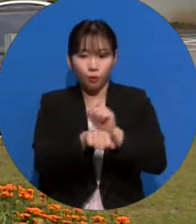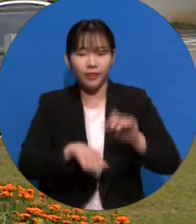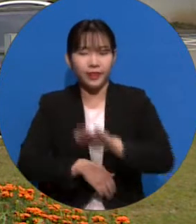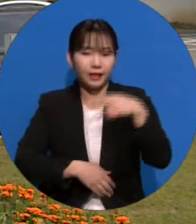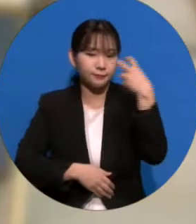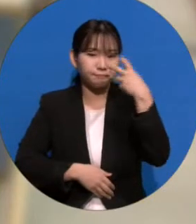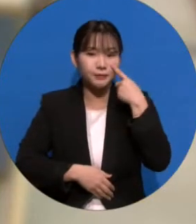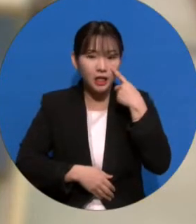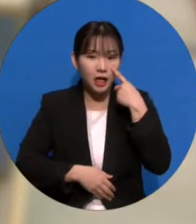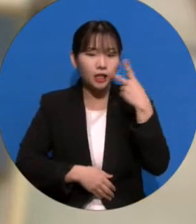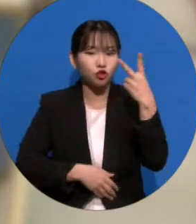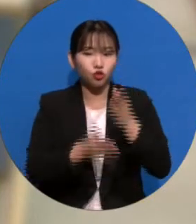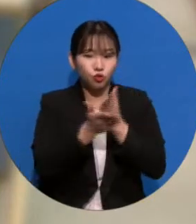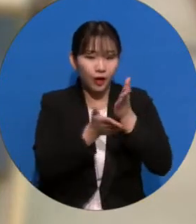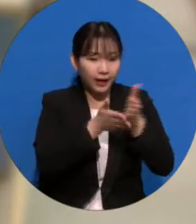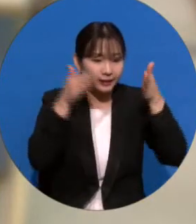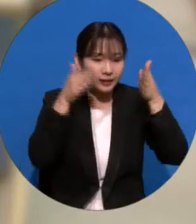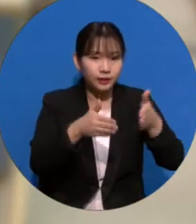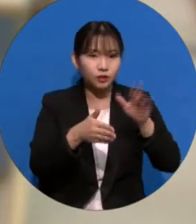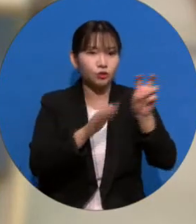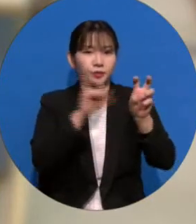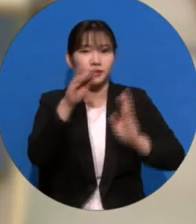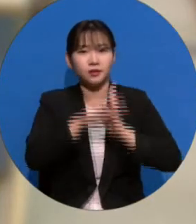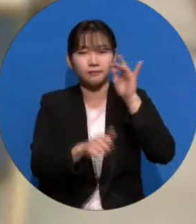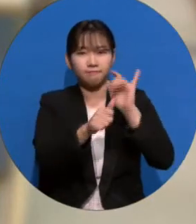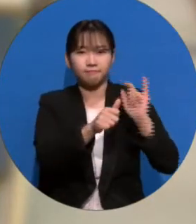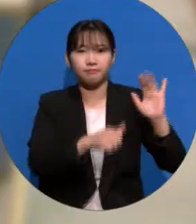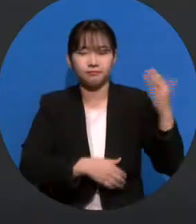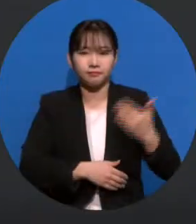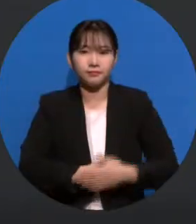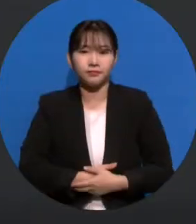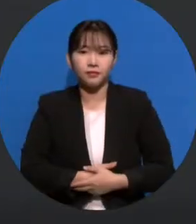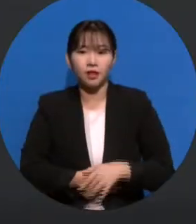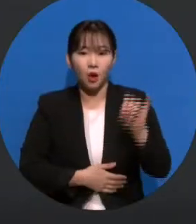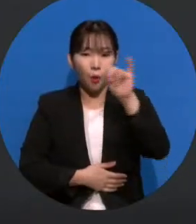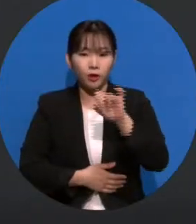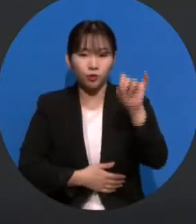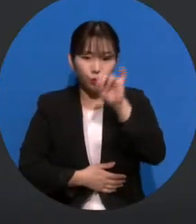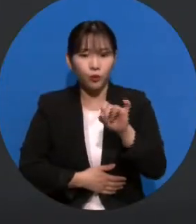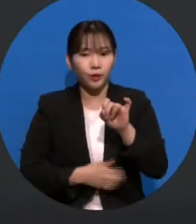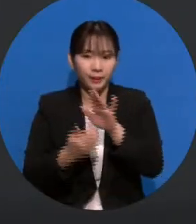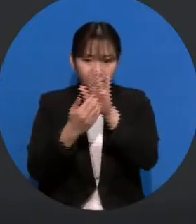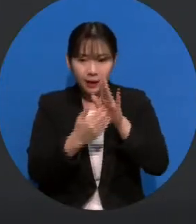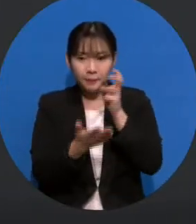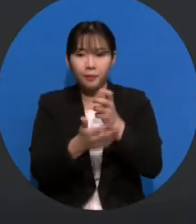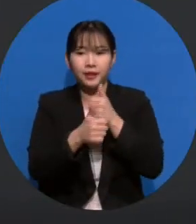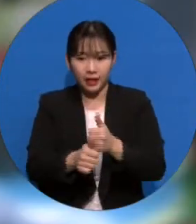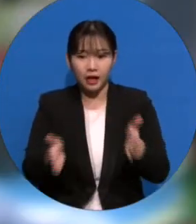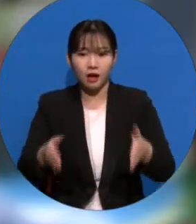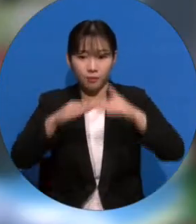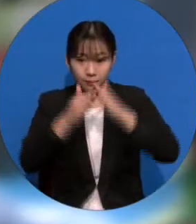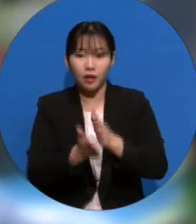전수검사 결과 두 개 과를 중심으로 20명 이상이 확진됐습니다. 오미크론 대응 체계에 따라 건물 폐쇄